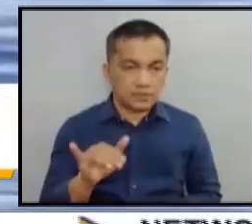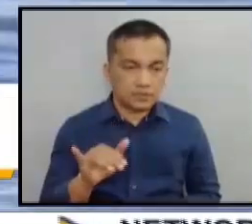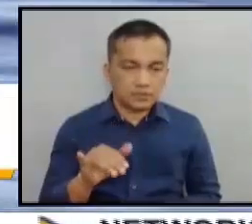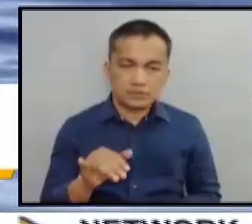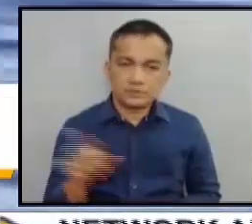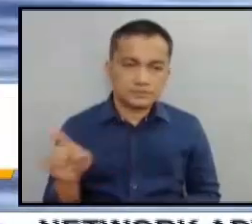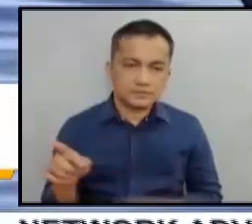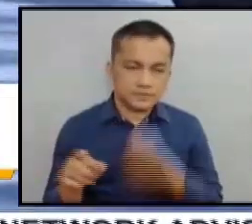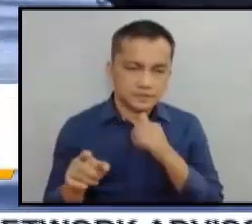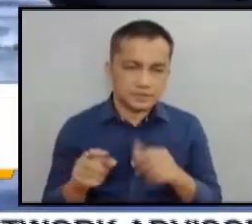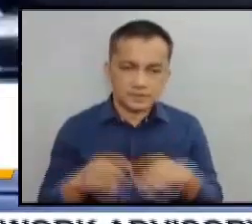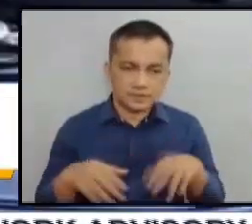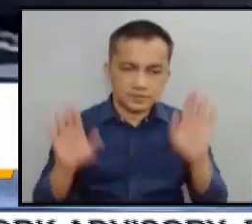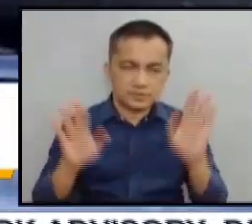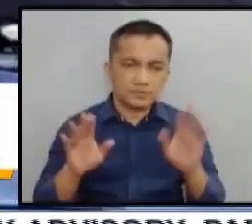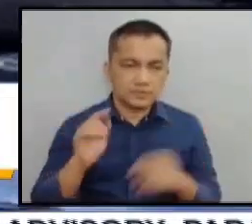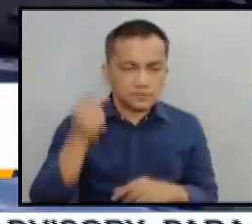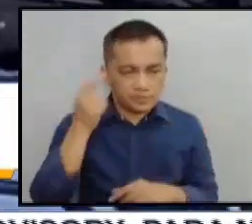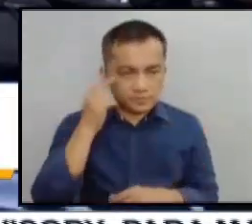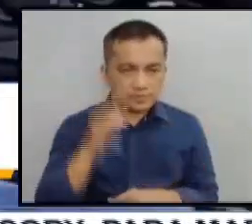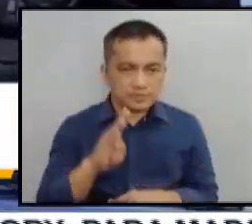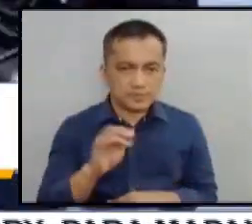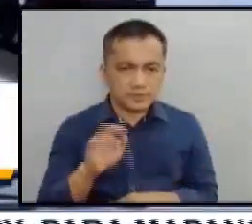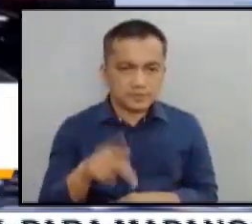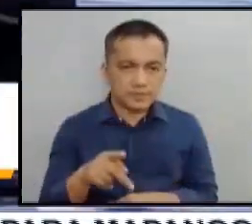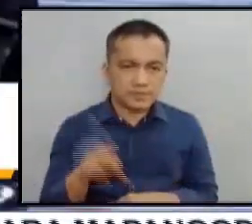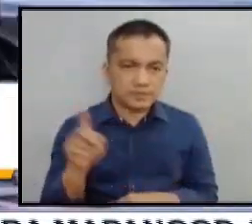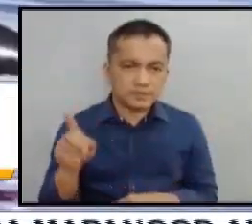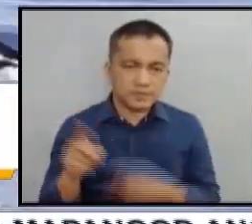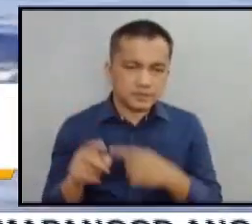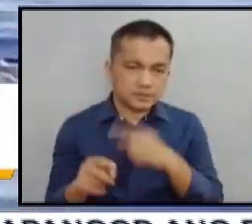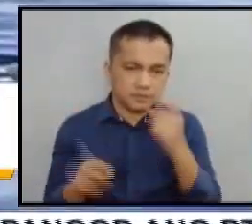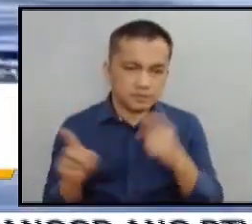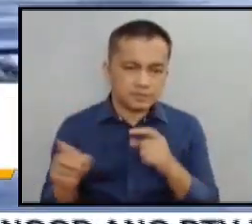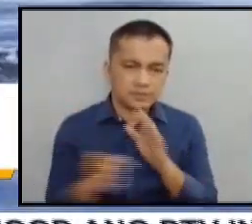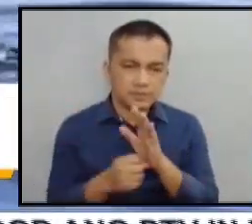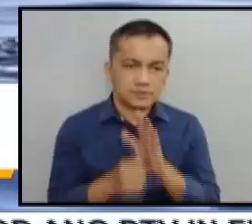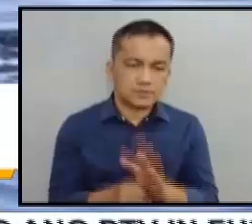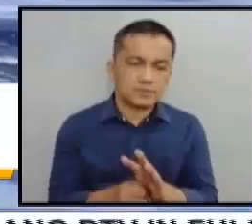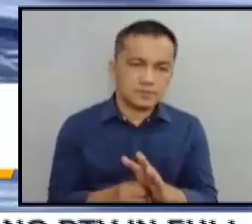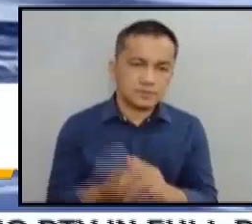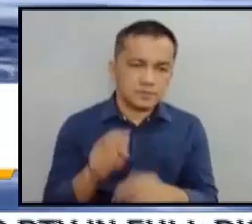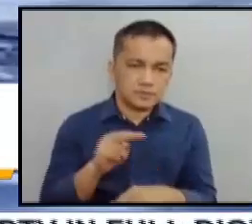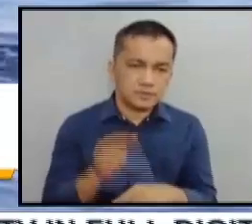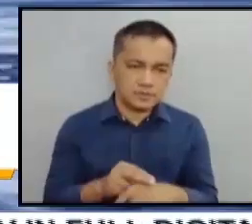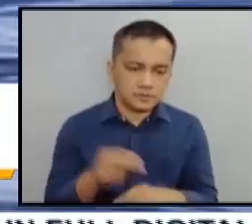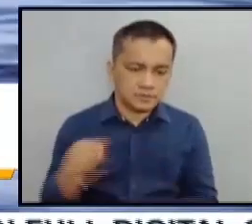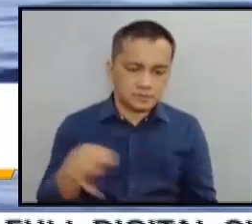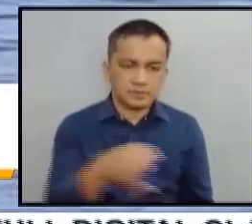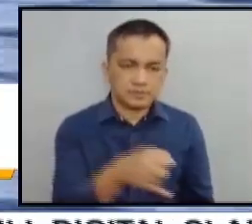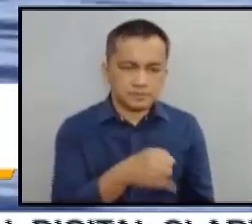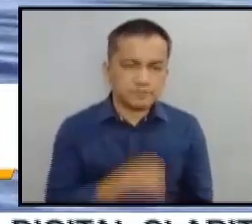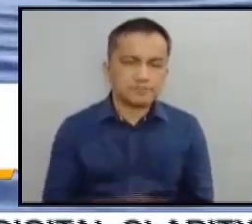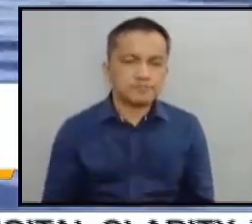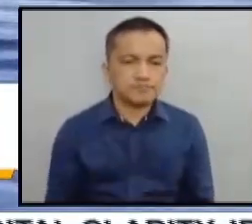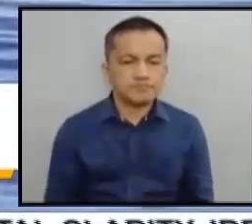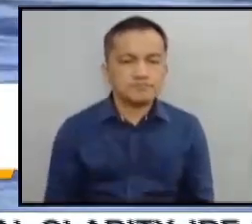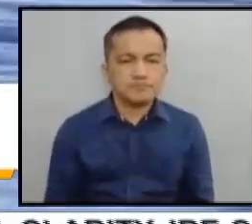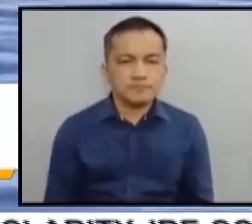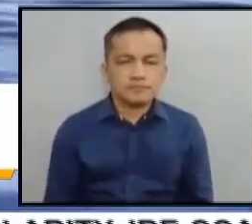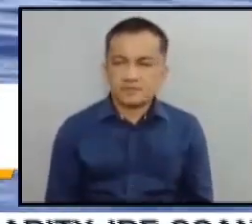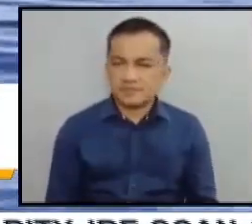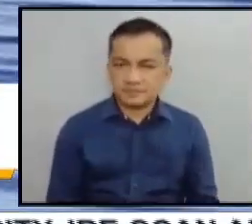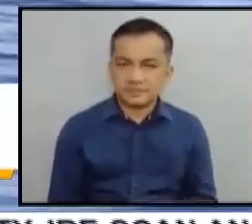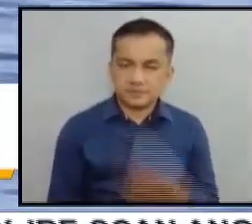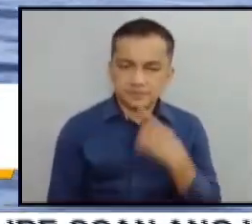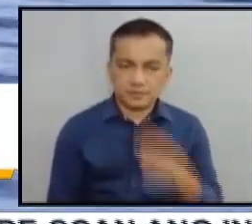isusuko ng pamahalaan ng BRP Sierra Madre dahil simbolo ito ng national territory. Paliwanag pa ni Trinidad, mouthpiece ng